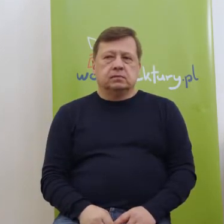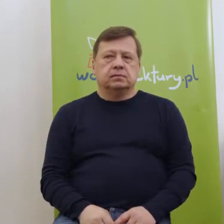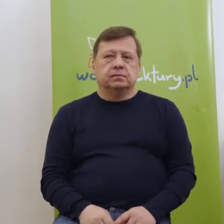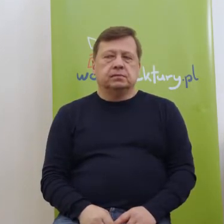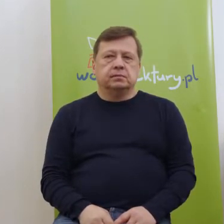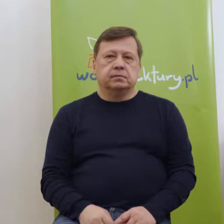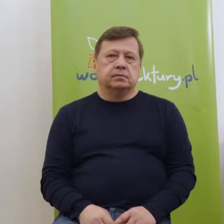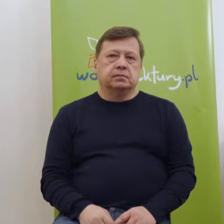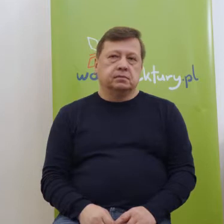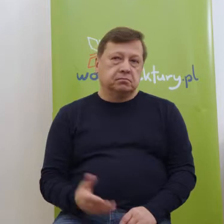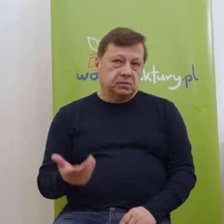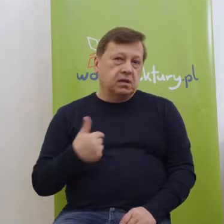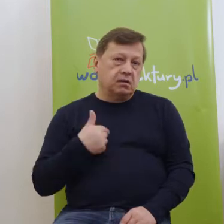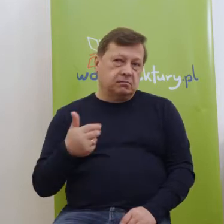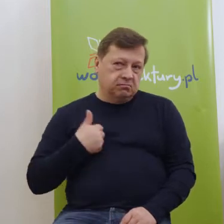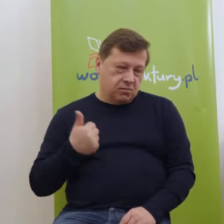Się pochwali.